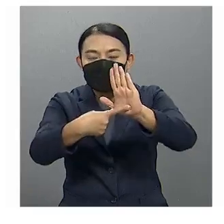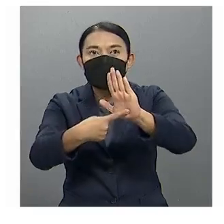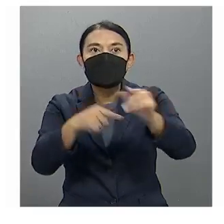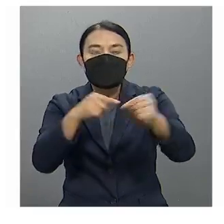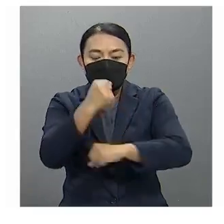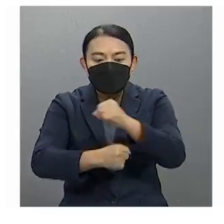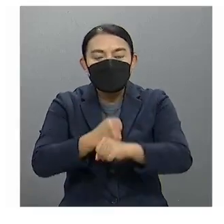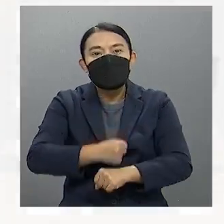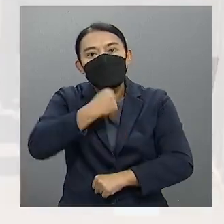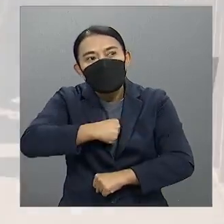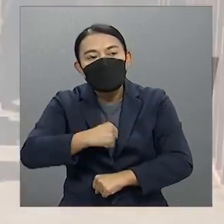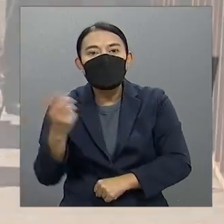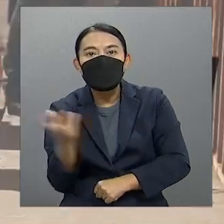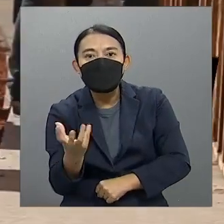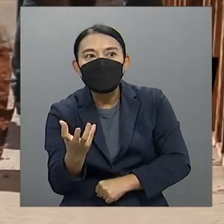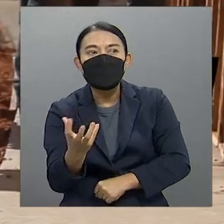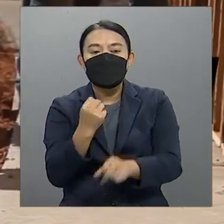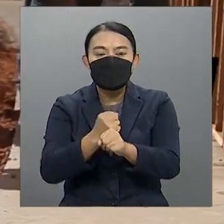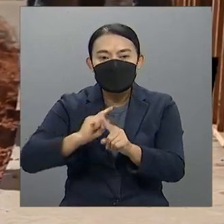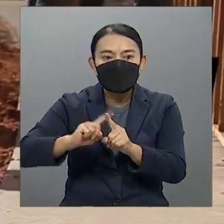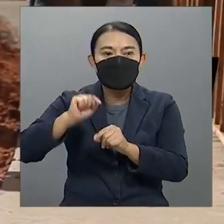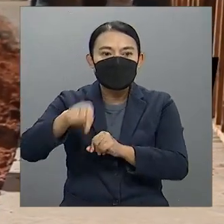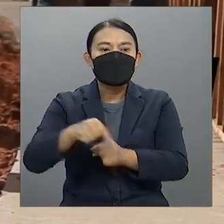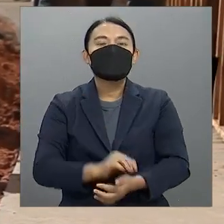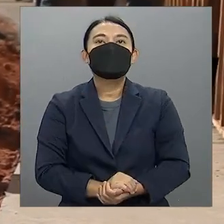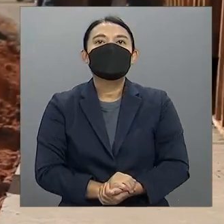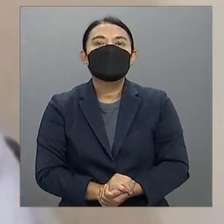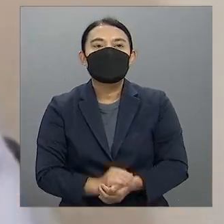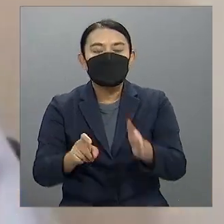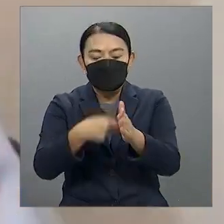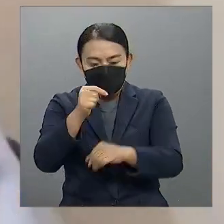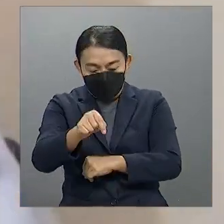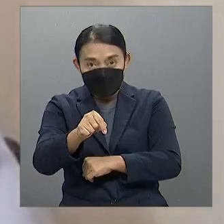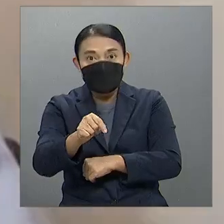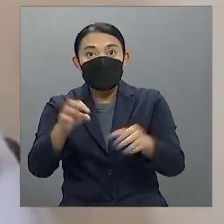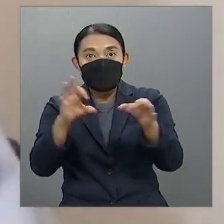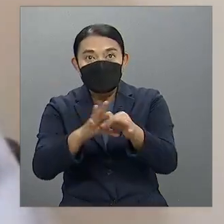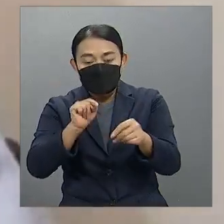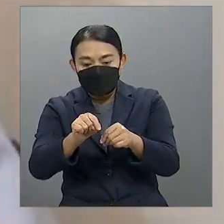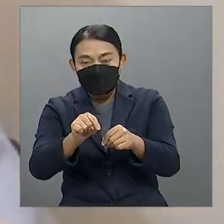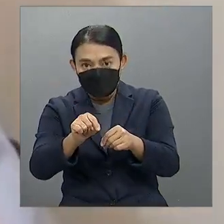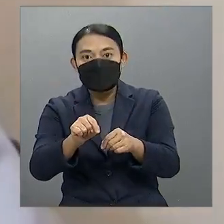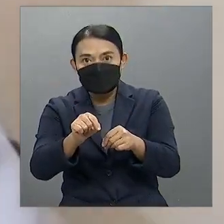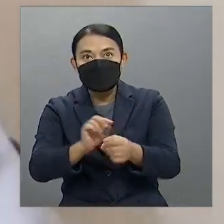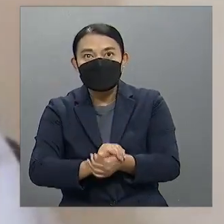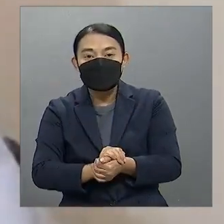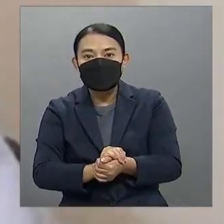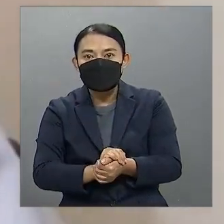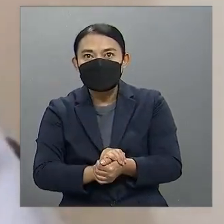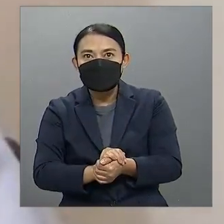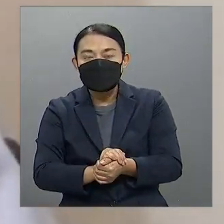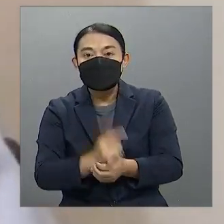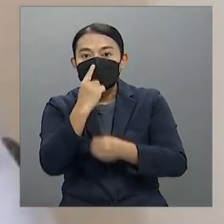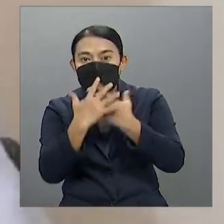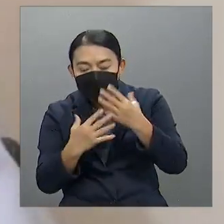วนการตั้งครรภ์แล้วก็อาชีพที่ต้องยืนนานปัจจัยเหล่านี้จะทำให้การไหลเวียนของเลือดดำเนี่ยเสียไปเกิดการคั่งของเลือดในหลอดเลือด